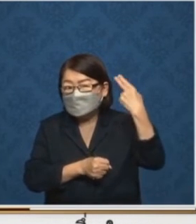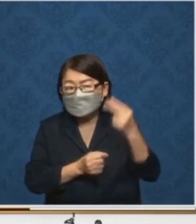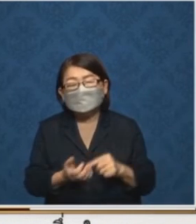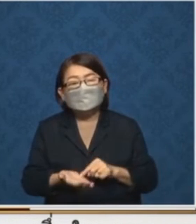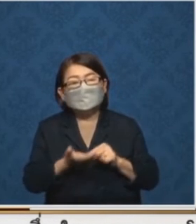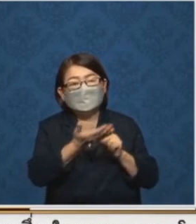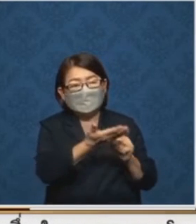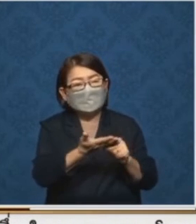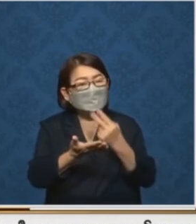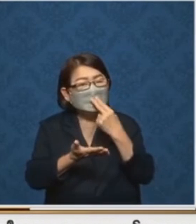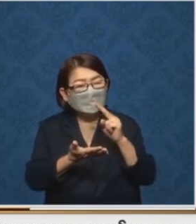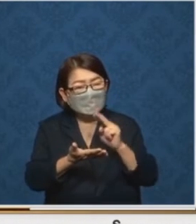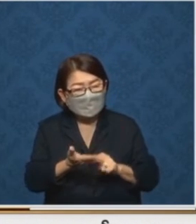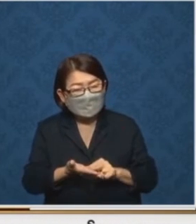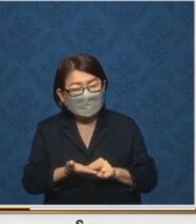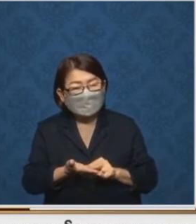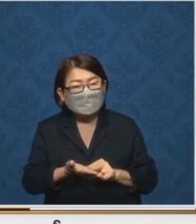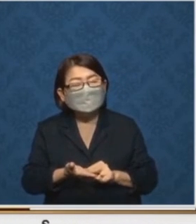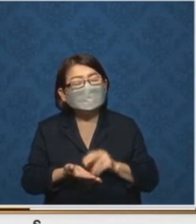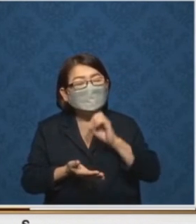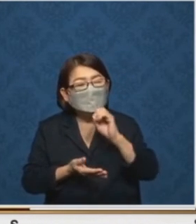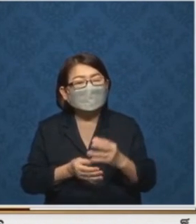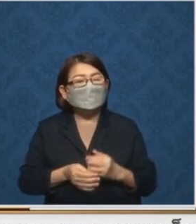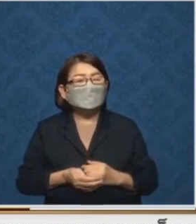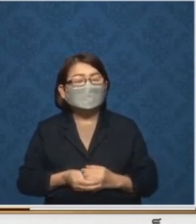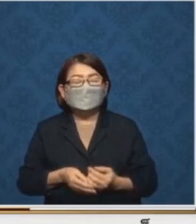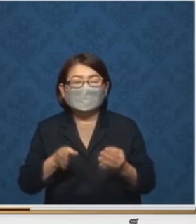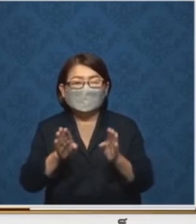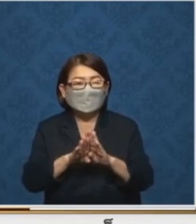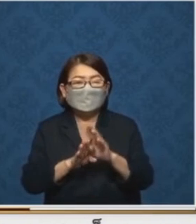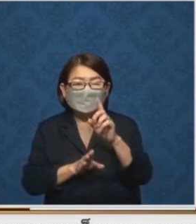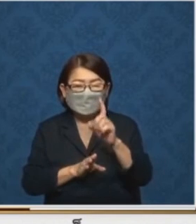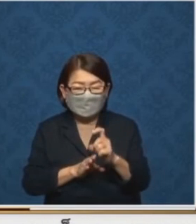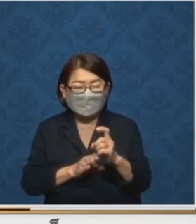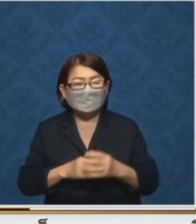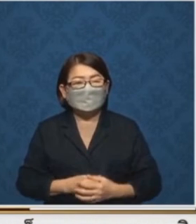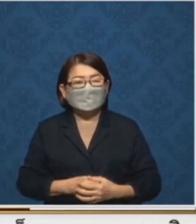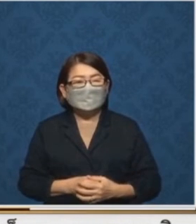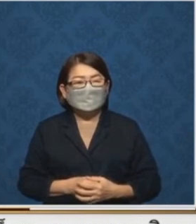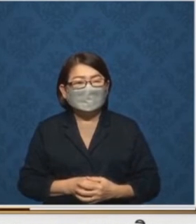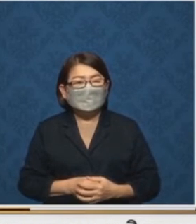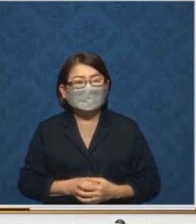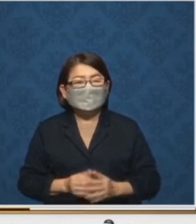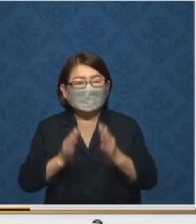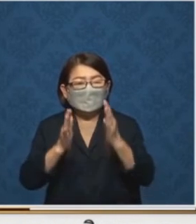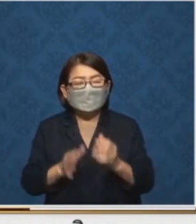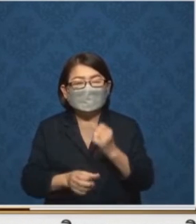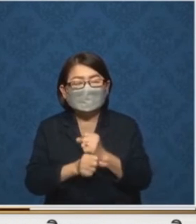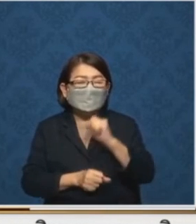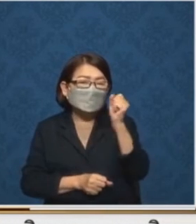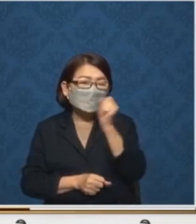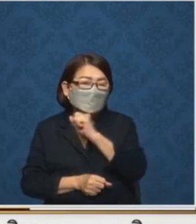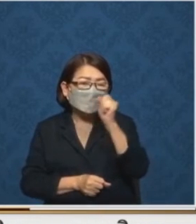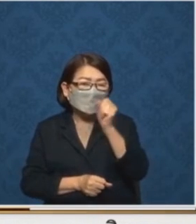พวกส nuevo ๆ ทั้ง einsamทางต้ต้องั่งรถจริอยู่ ท่ einmalDEF jemand purchase